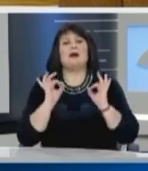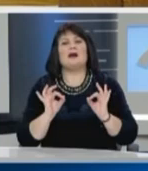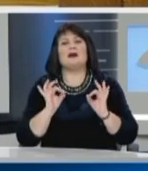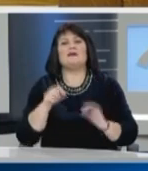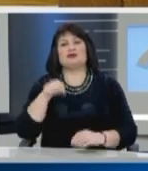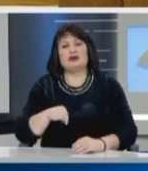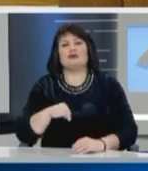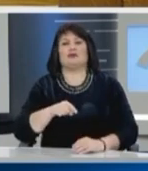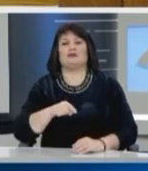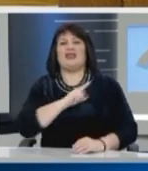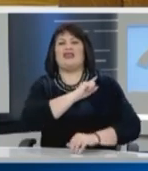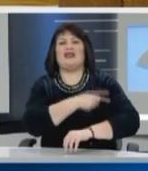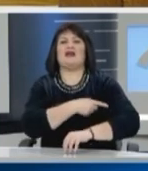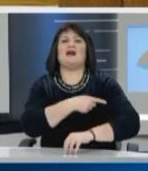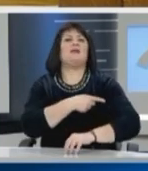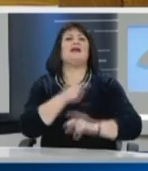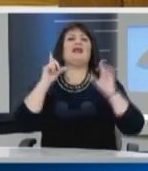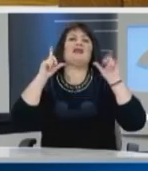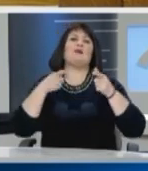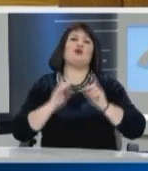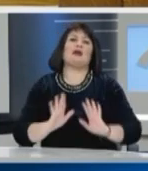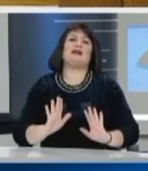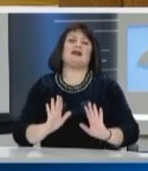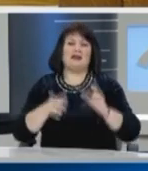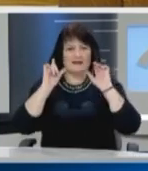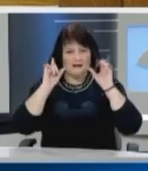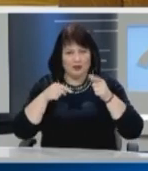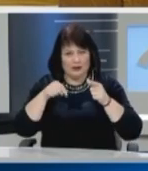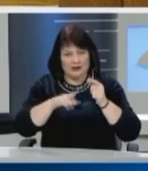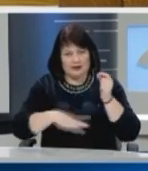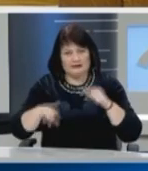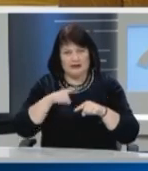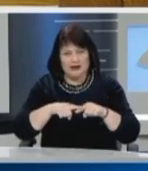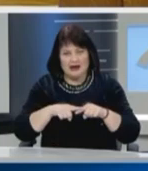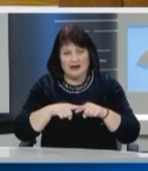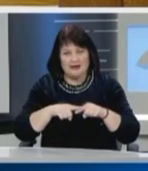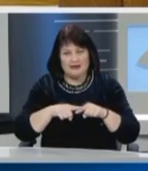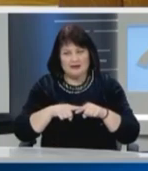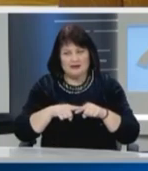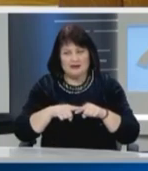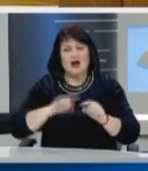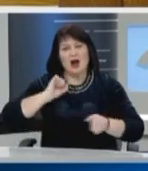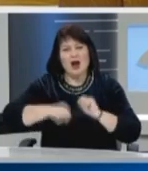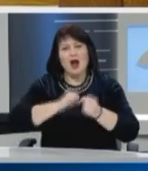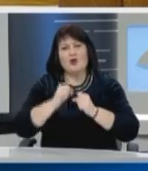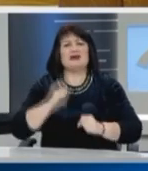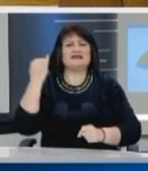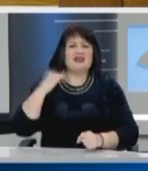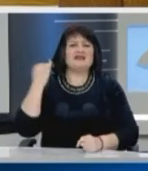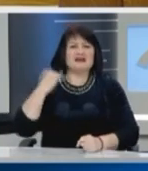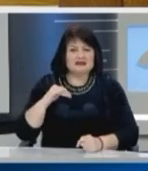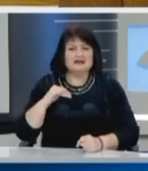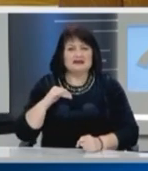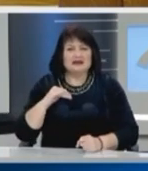είναι η δύναμη της δημοκρατίας. Και η δημοκρατία σε αυτόν τον τόπο, μετά από τόσους αγώνες και τόσες